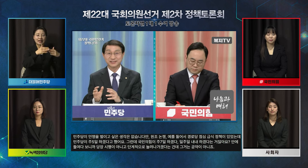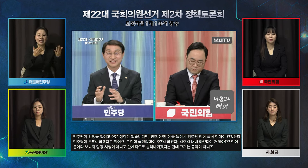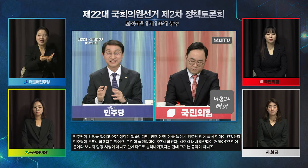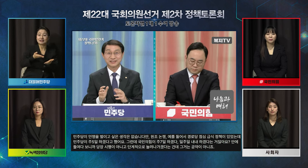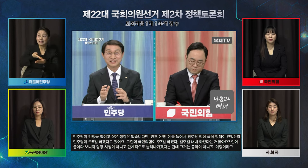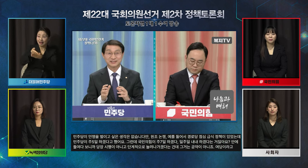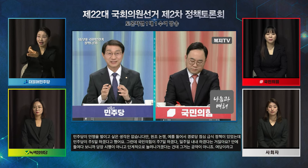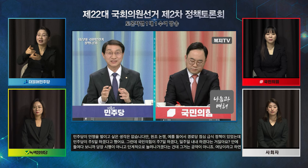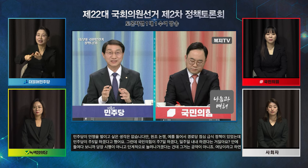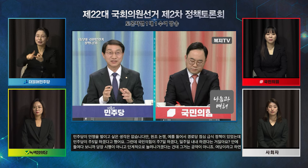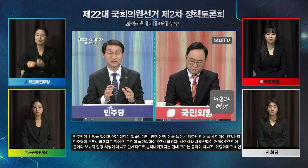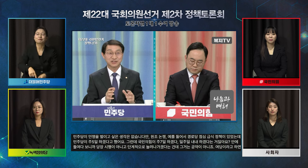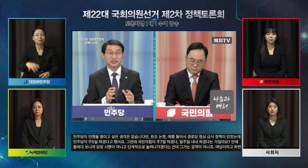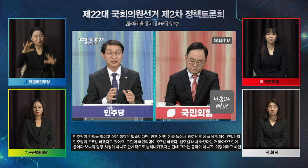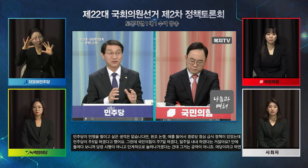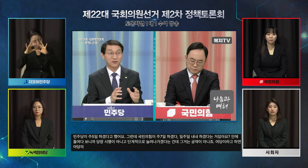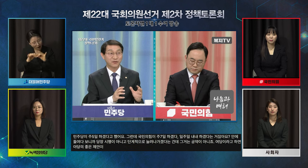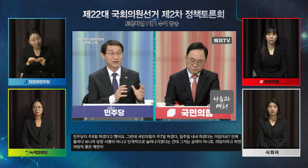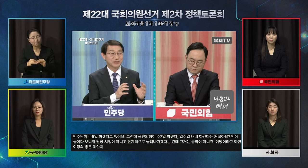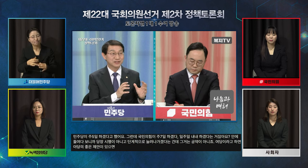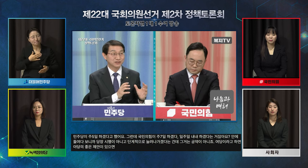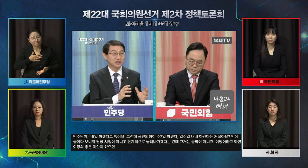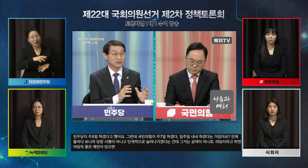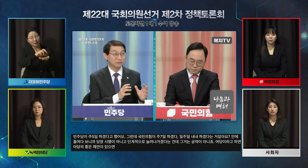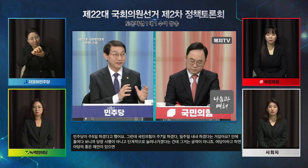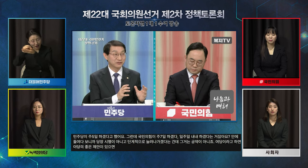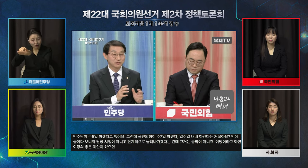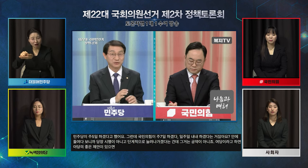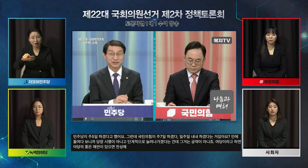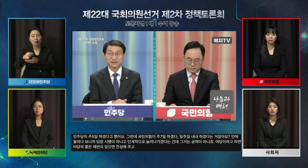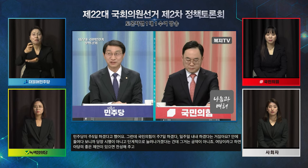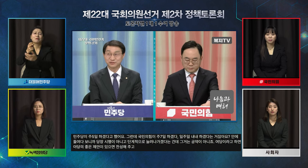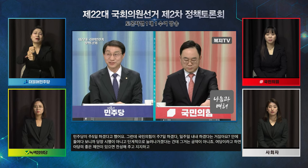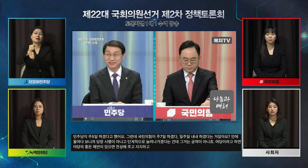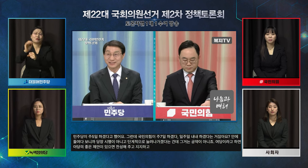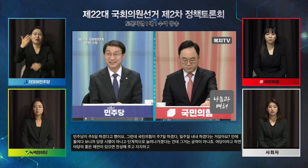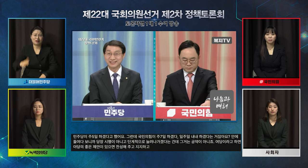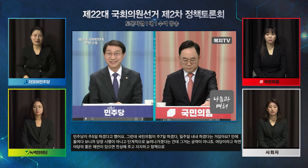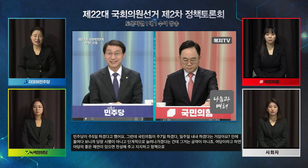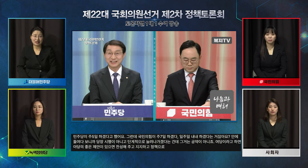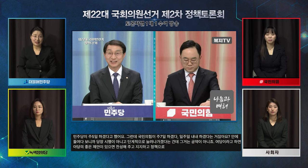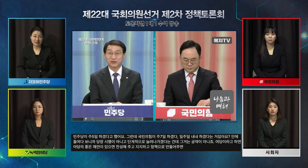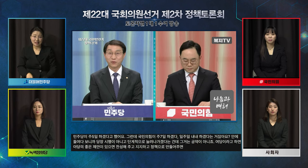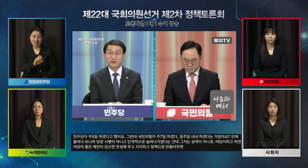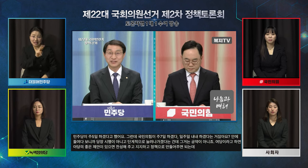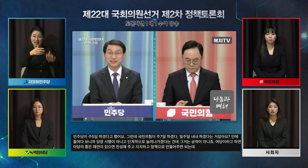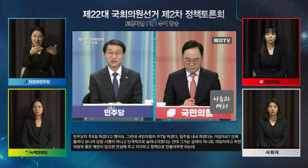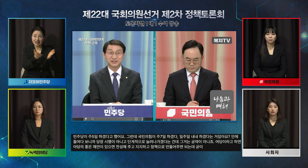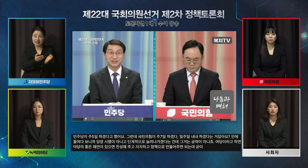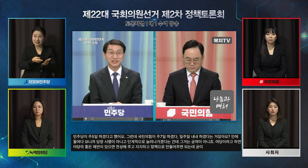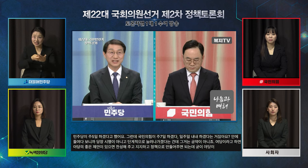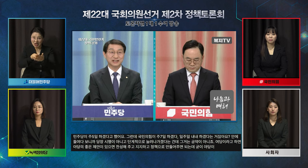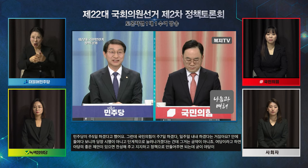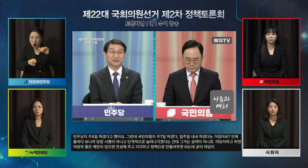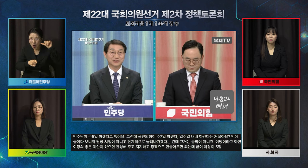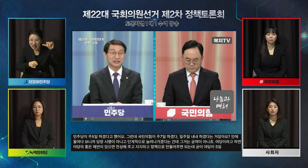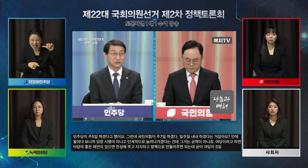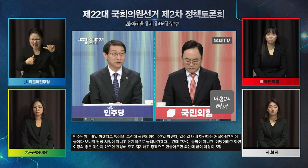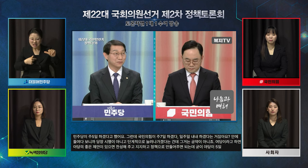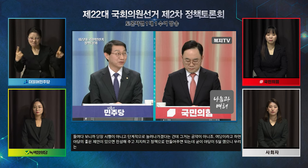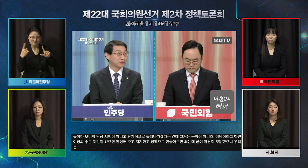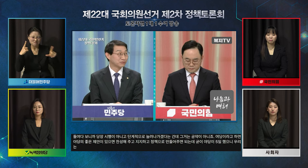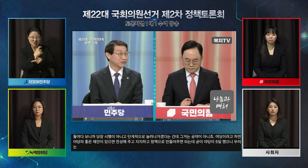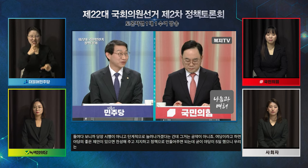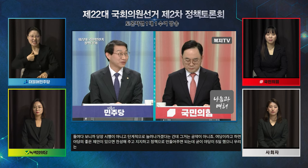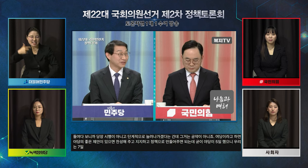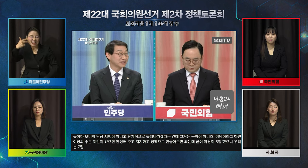있으면 그냥 찬성해지고 지지하고 정책으로 만들어주면 되는데 굳이 야당이 5일 했으니까 우리는 7일 하겠다고 하는 게